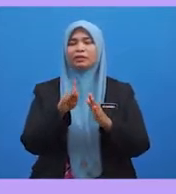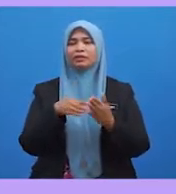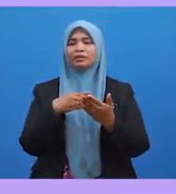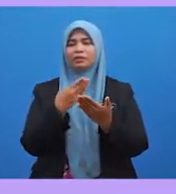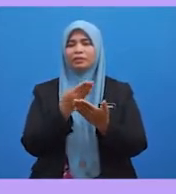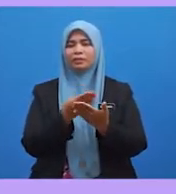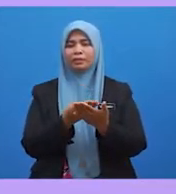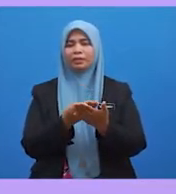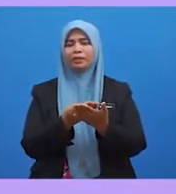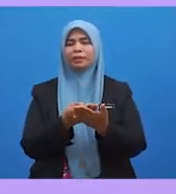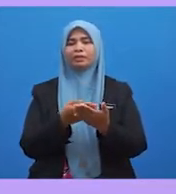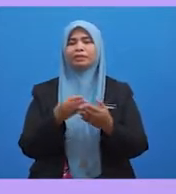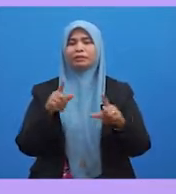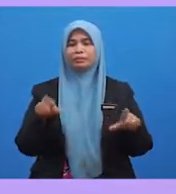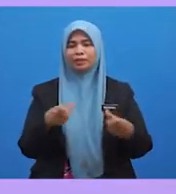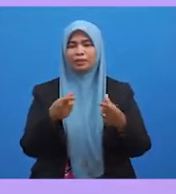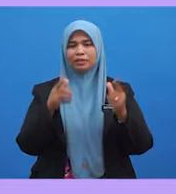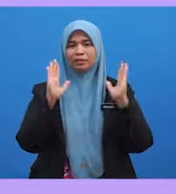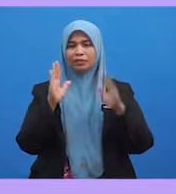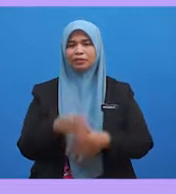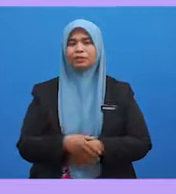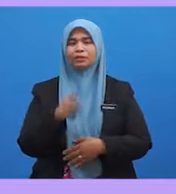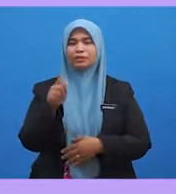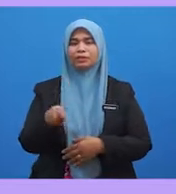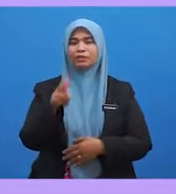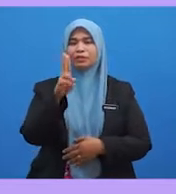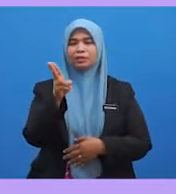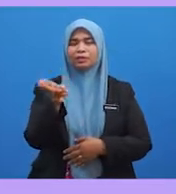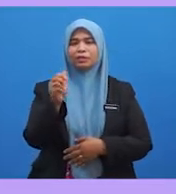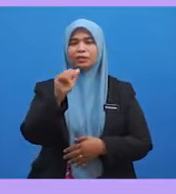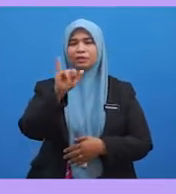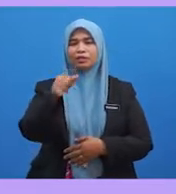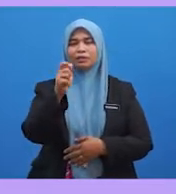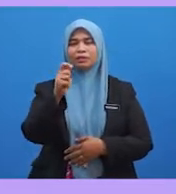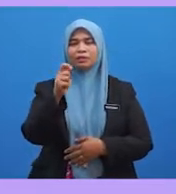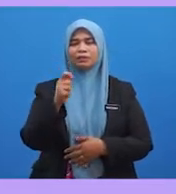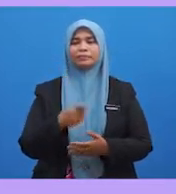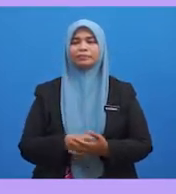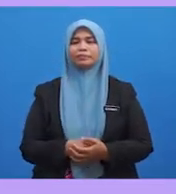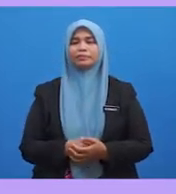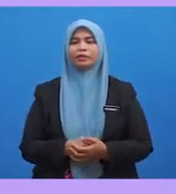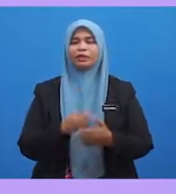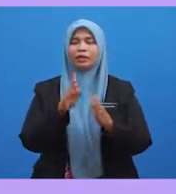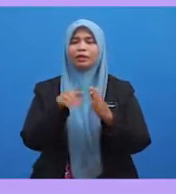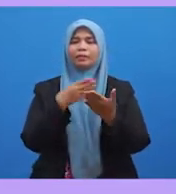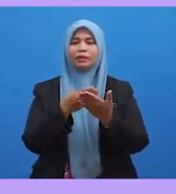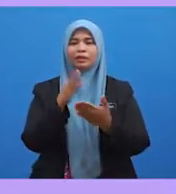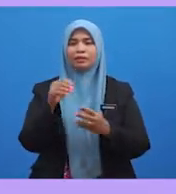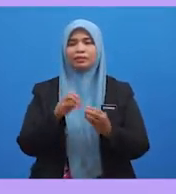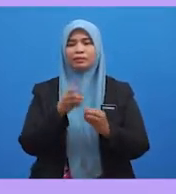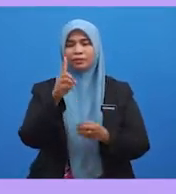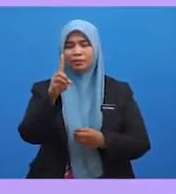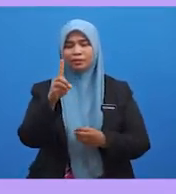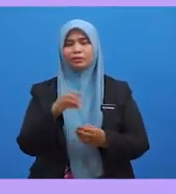seterusnya, iaitu hikmah melaksanakan solat sunat hajat. Hikmah yang pertama,